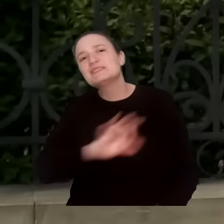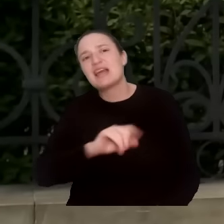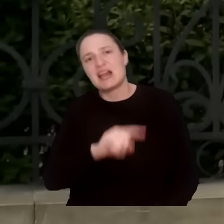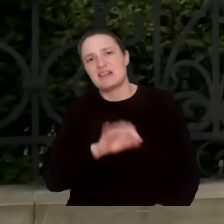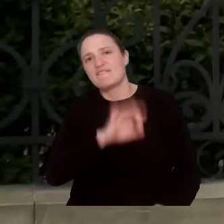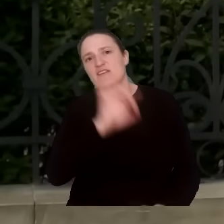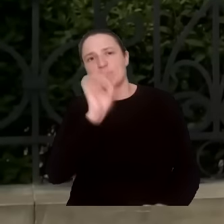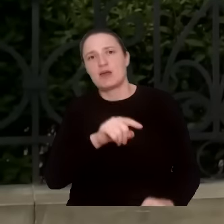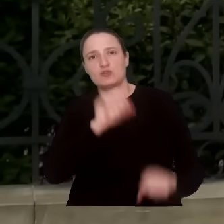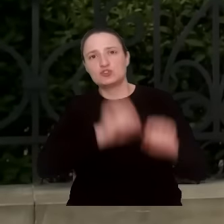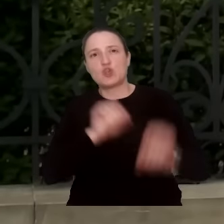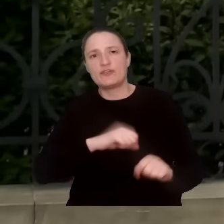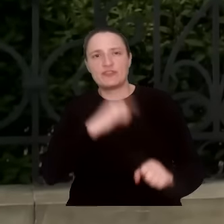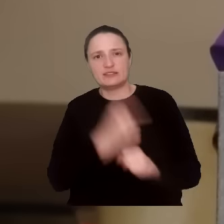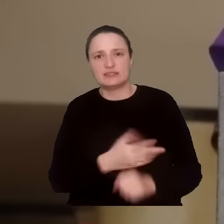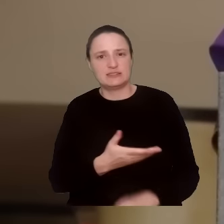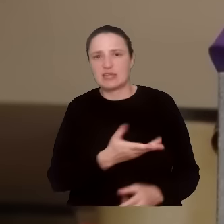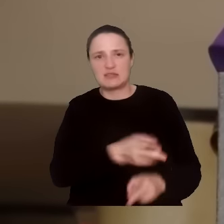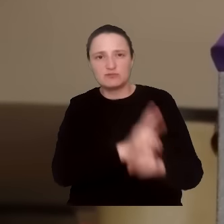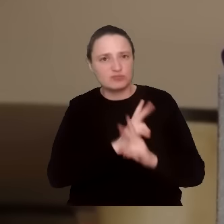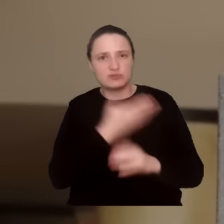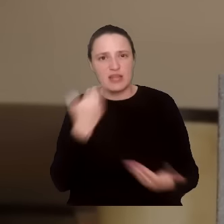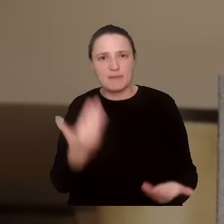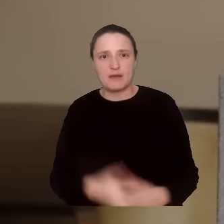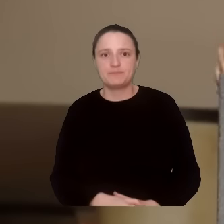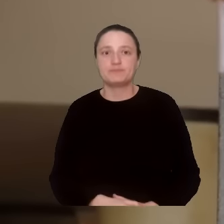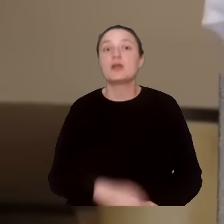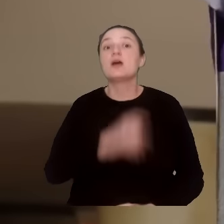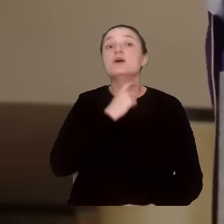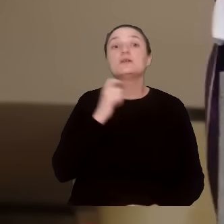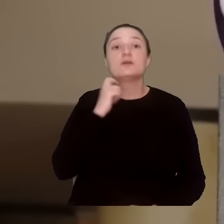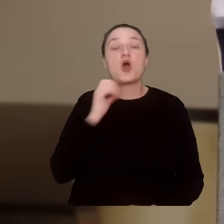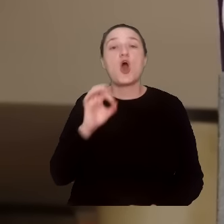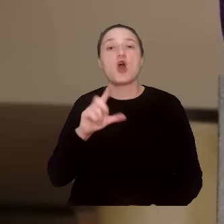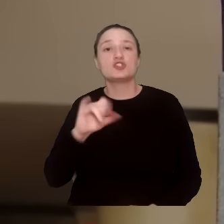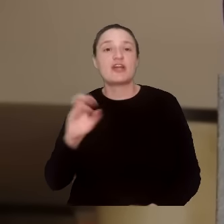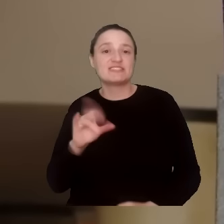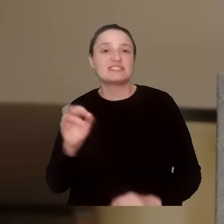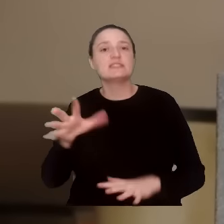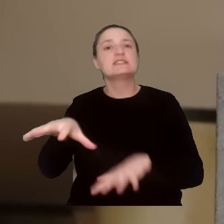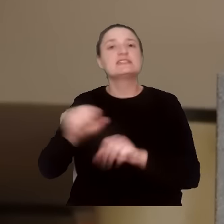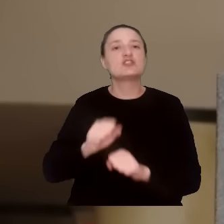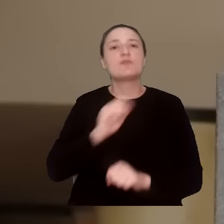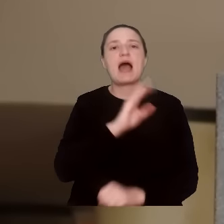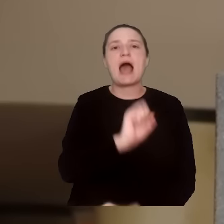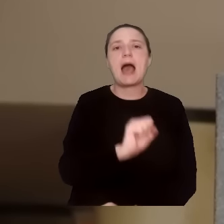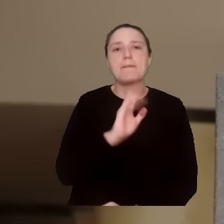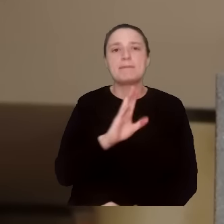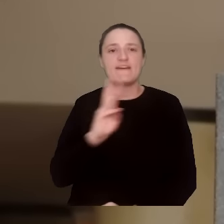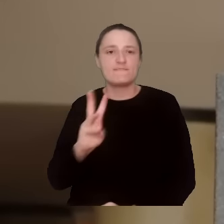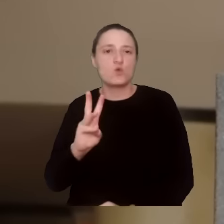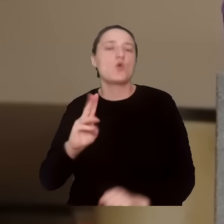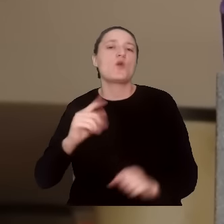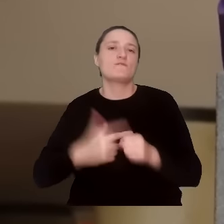jutro będzie decyzja? Bo ja nie mam wątpliwości. Ksiądz Michał Olszewski, prezes Fundacji Profeto, został zatrzymany przez ABW 26 marca.